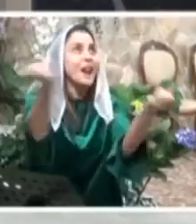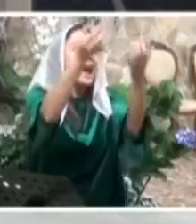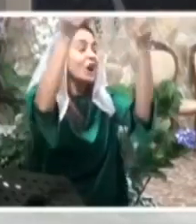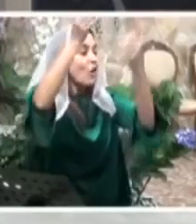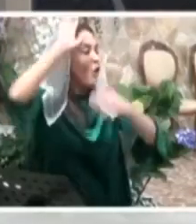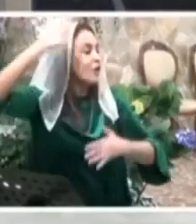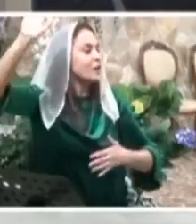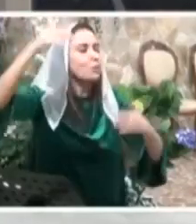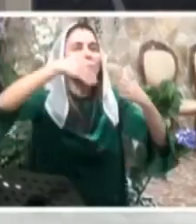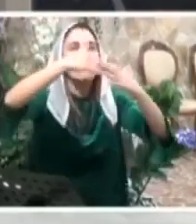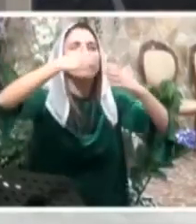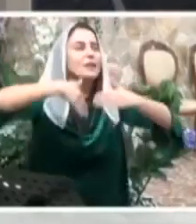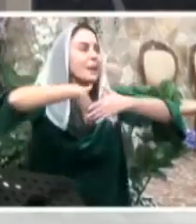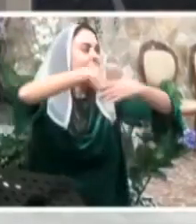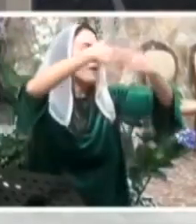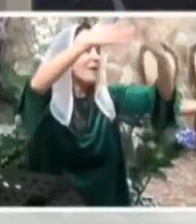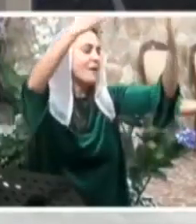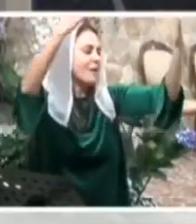gloria divina.